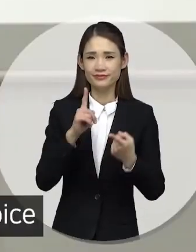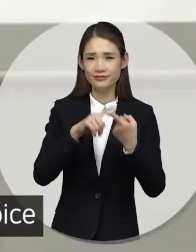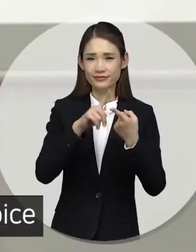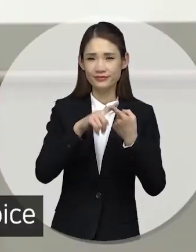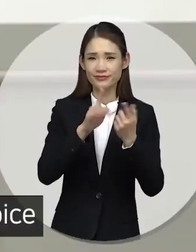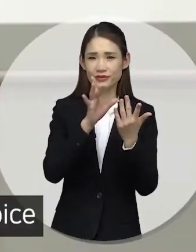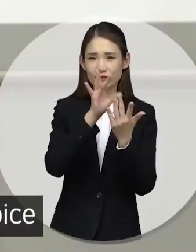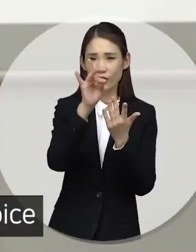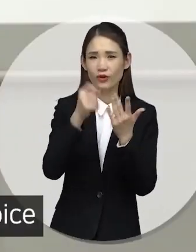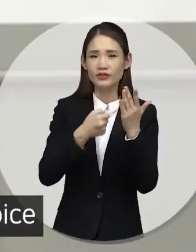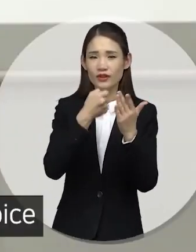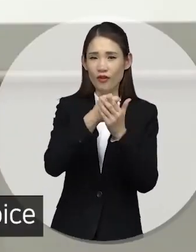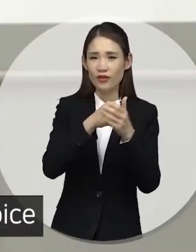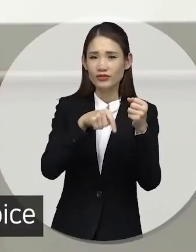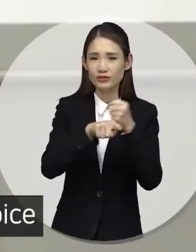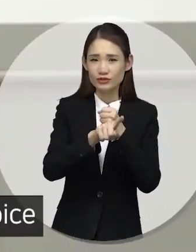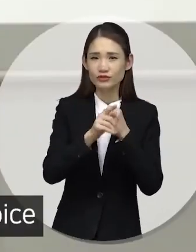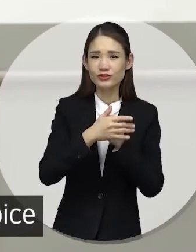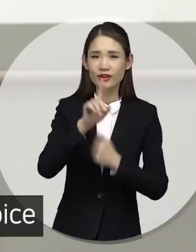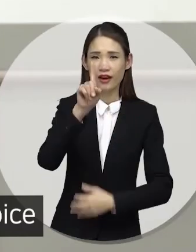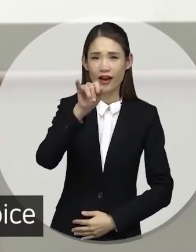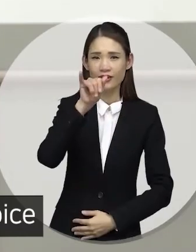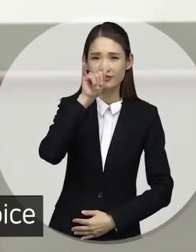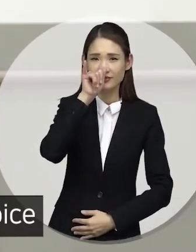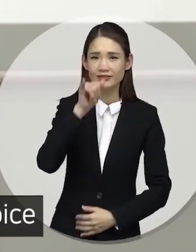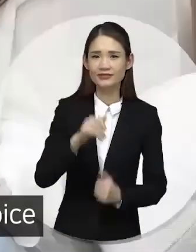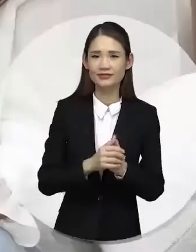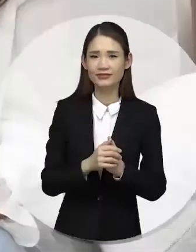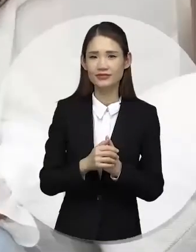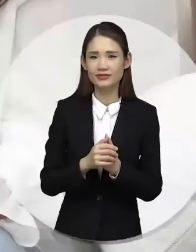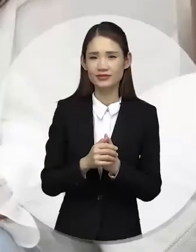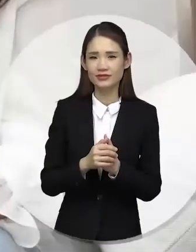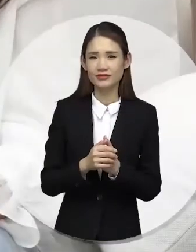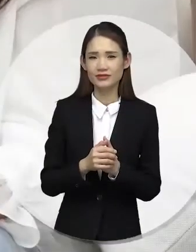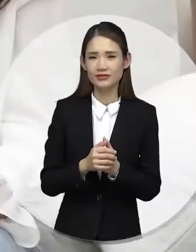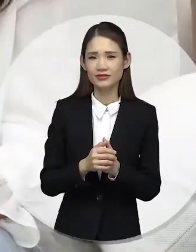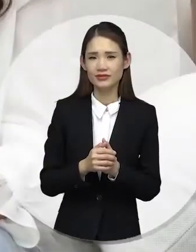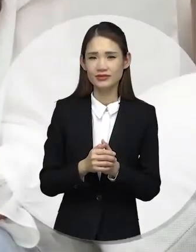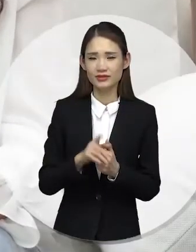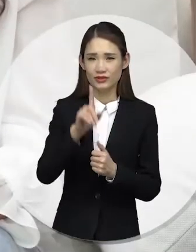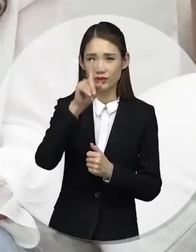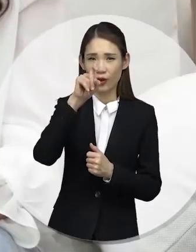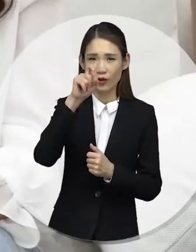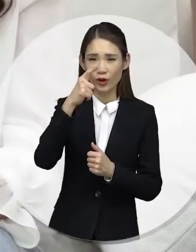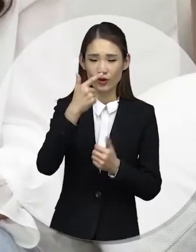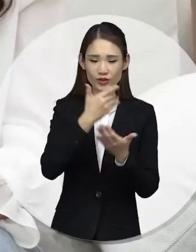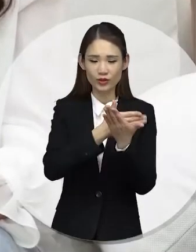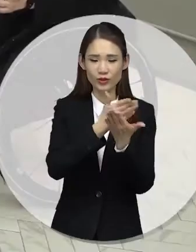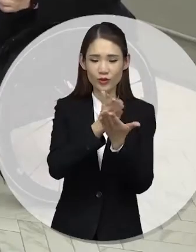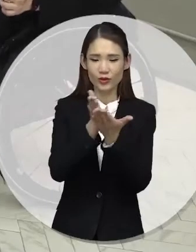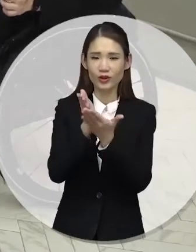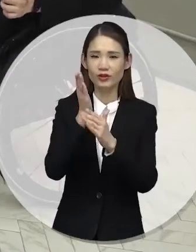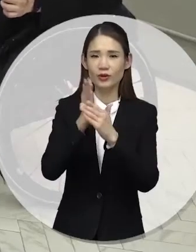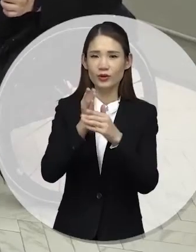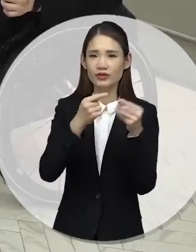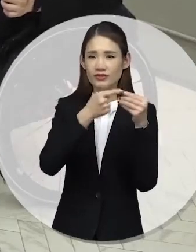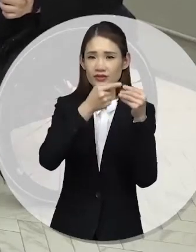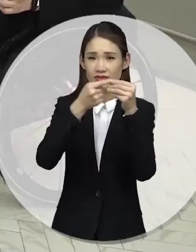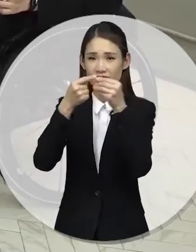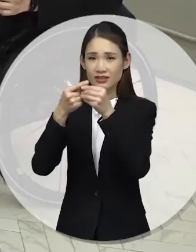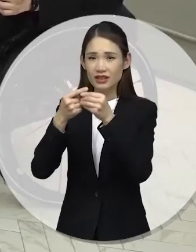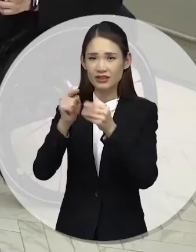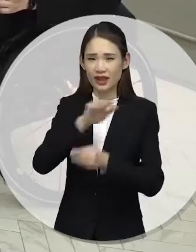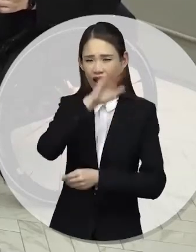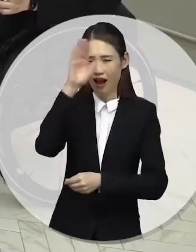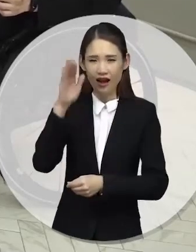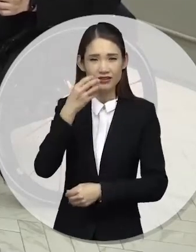이거를 선정한 데는 이유가 사실 하나 있긴 해요. 사실 이 16개 중에 뭐가 1등이 돼도